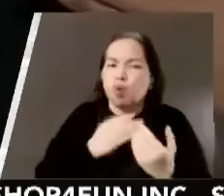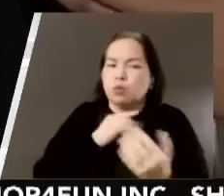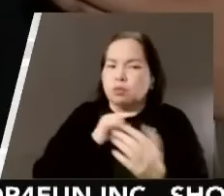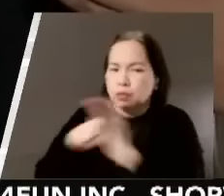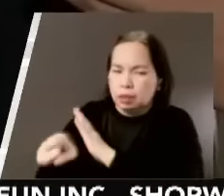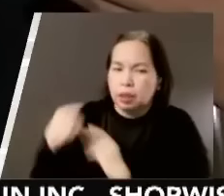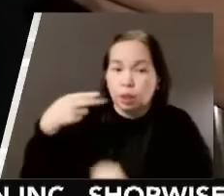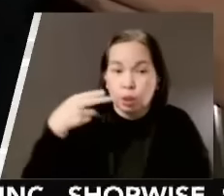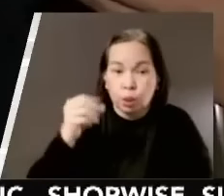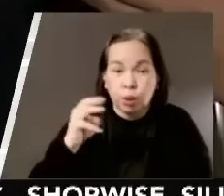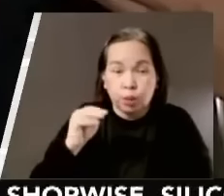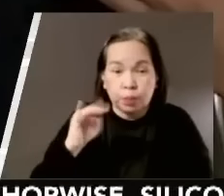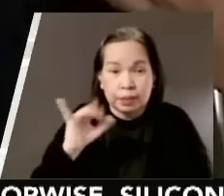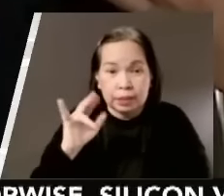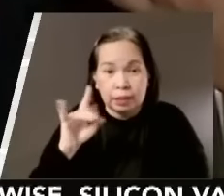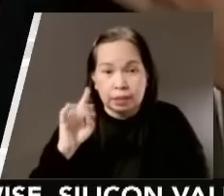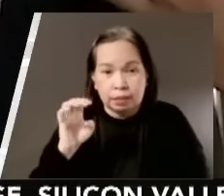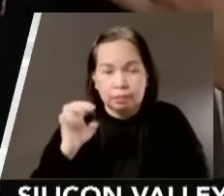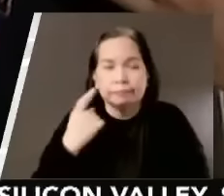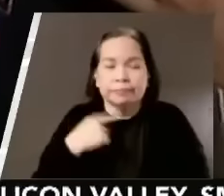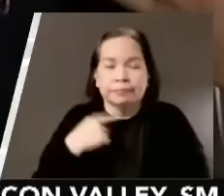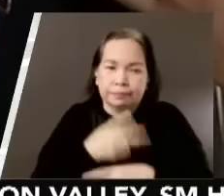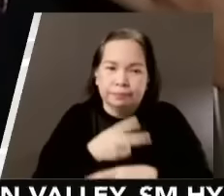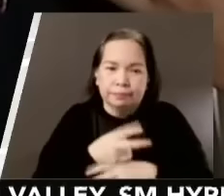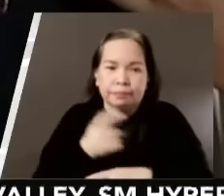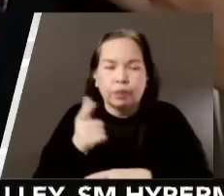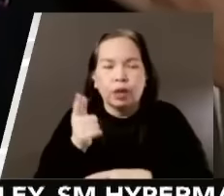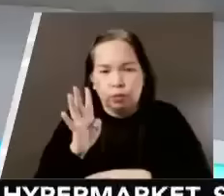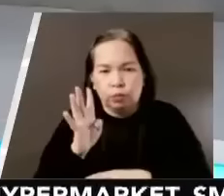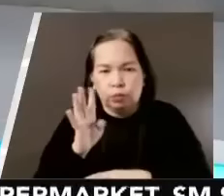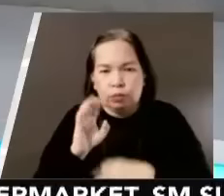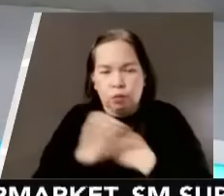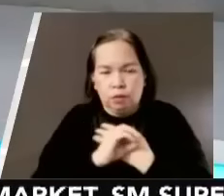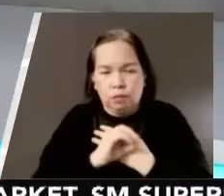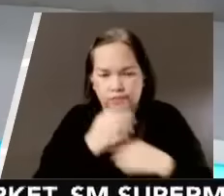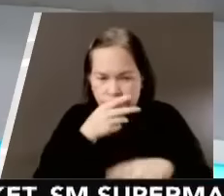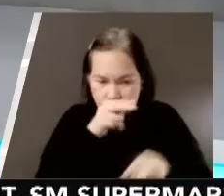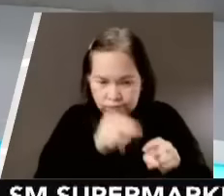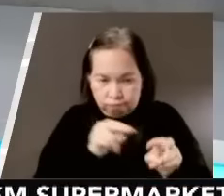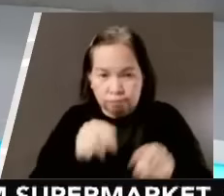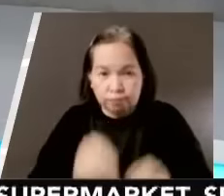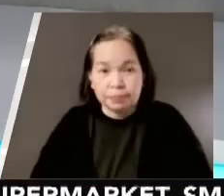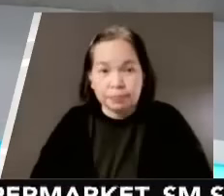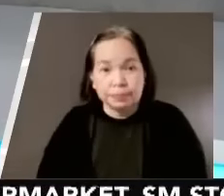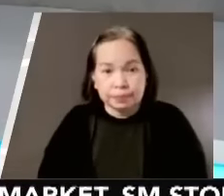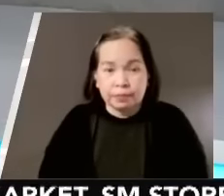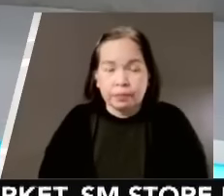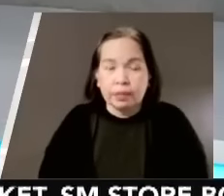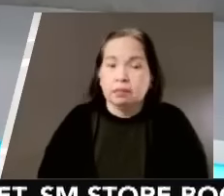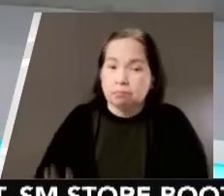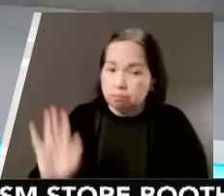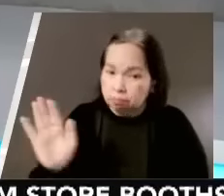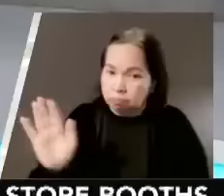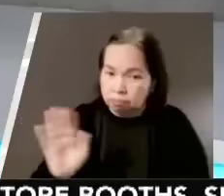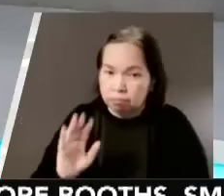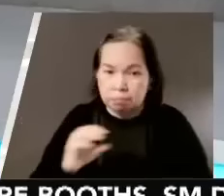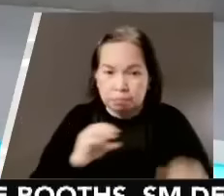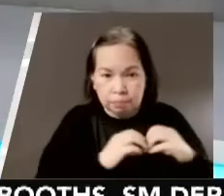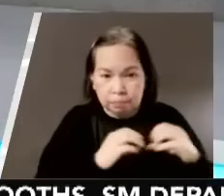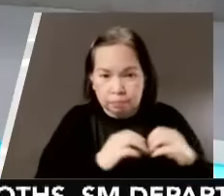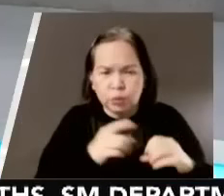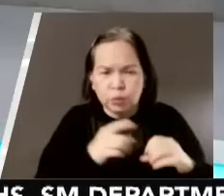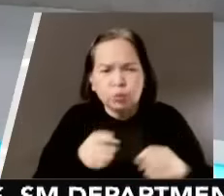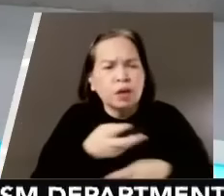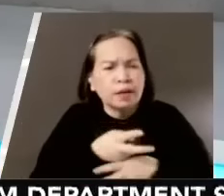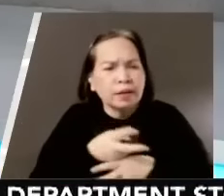Bea Pinlac, nakatutok 24 oras. Mga kapuso, maging mapanuri sa mga binibiling gulay. Ang